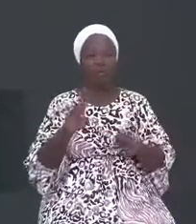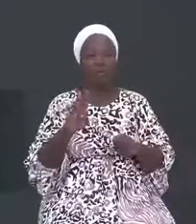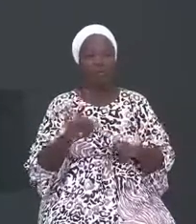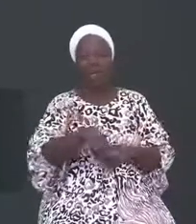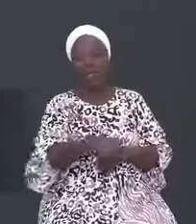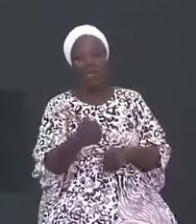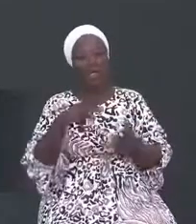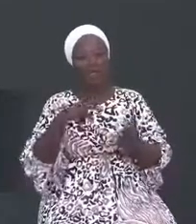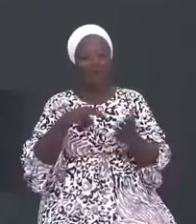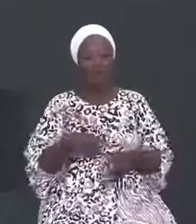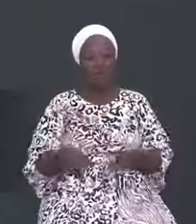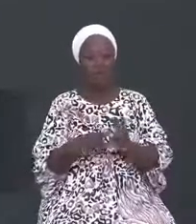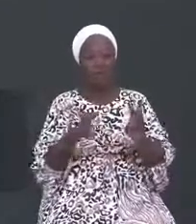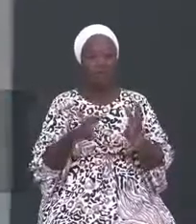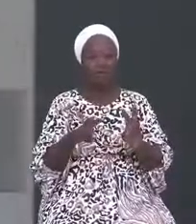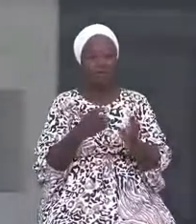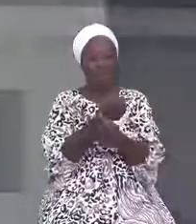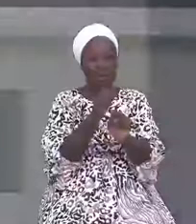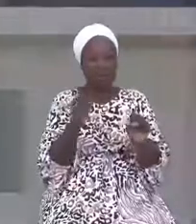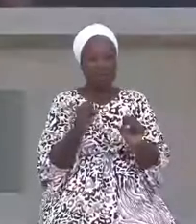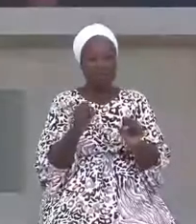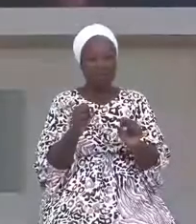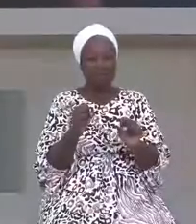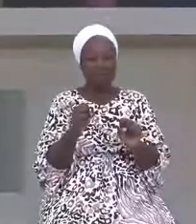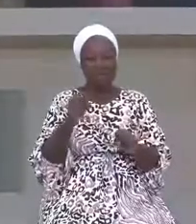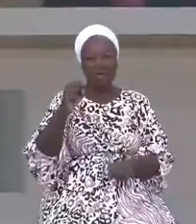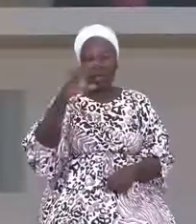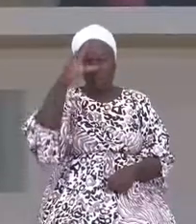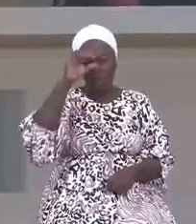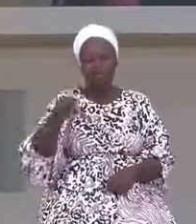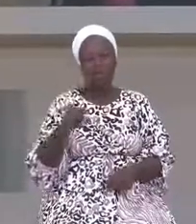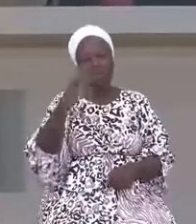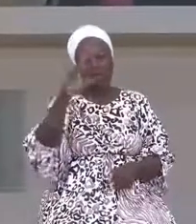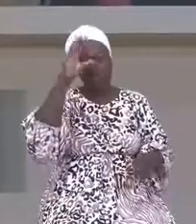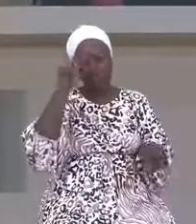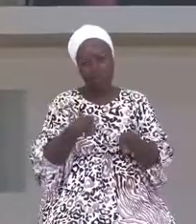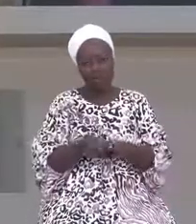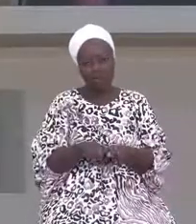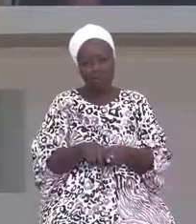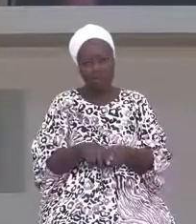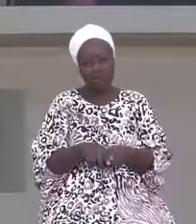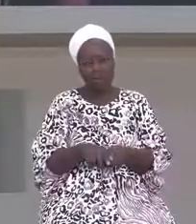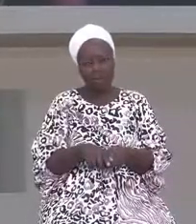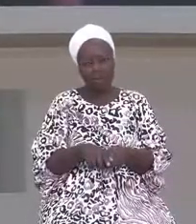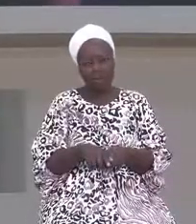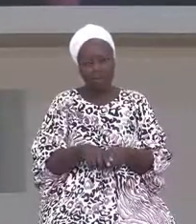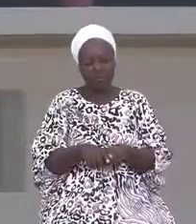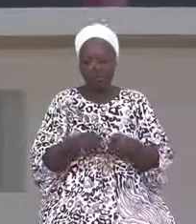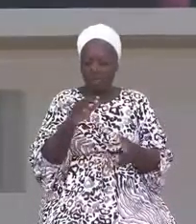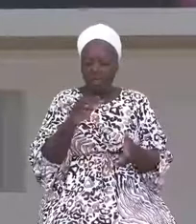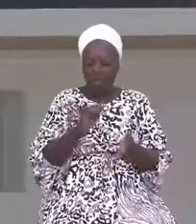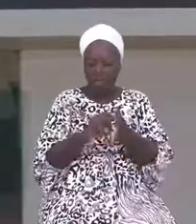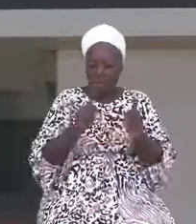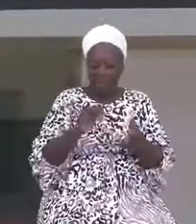Pauvre, riche et lettré, hautement placé, populaire, qui que